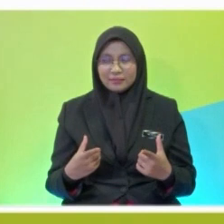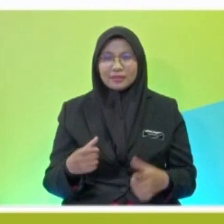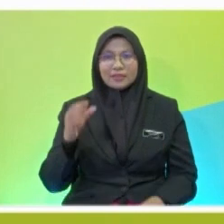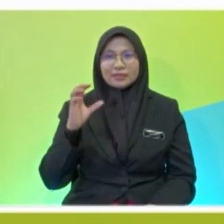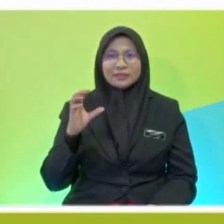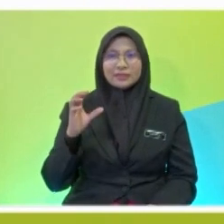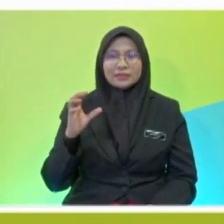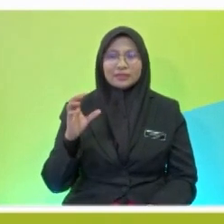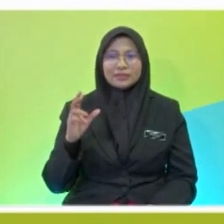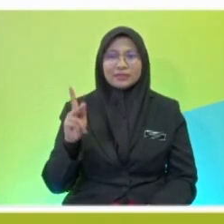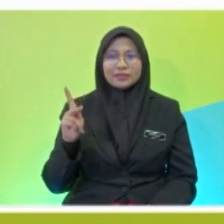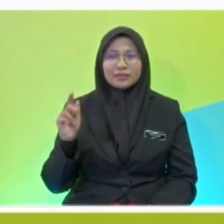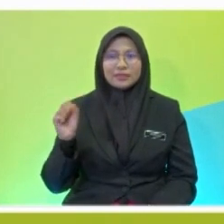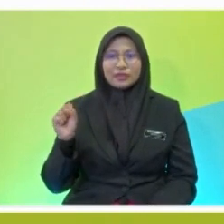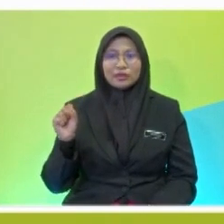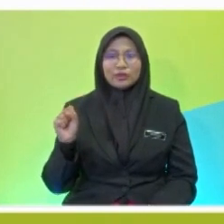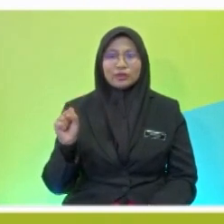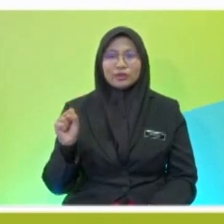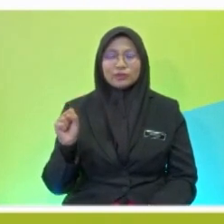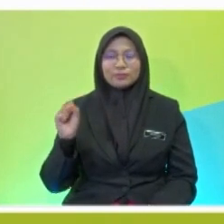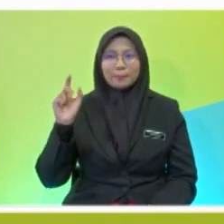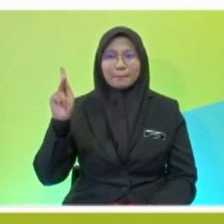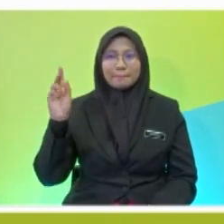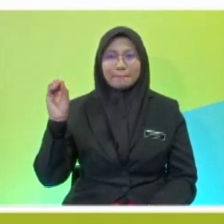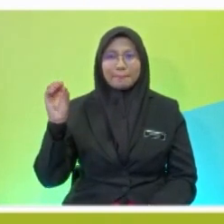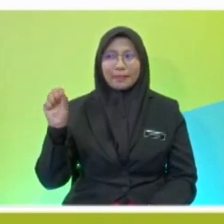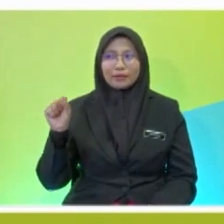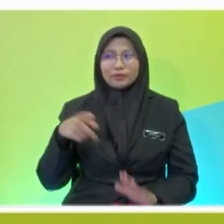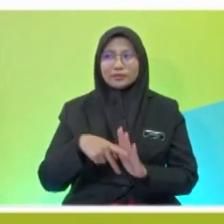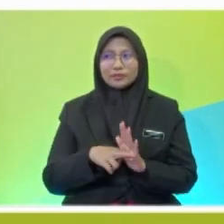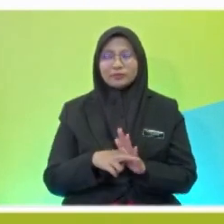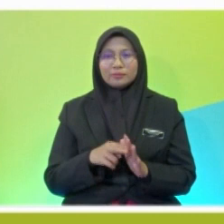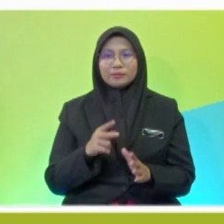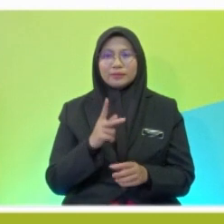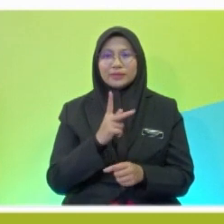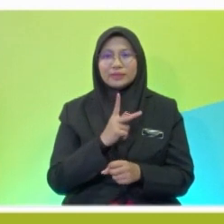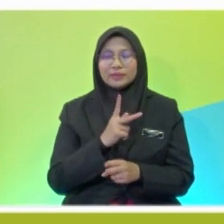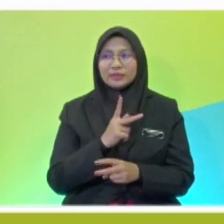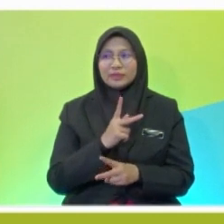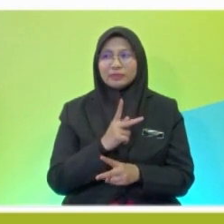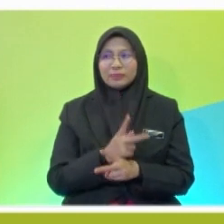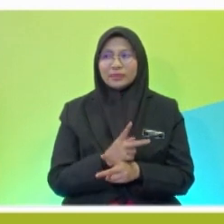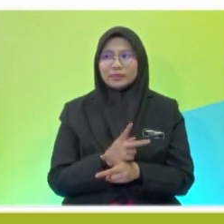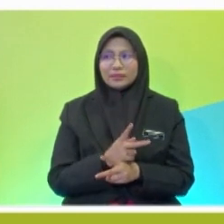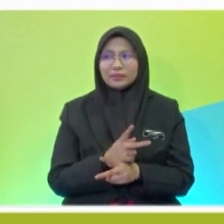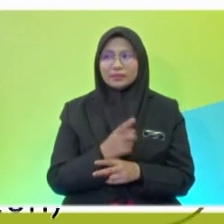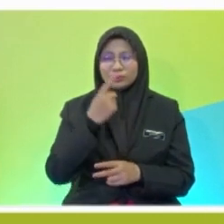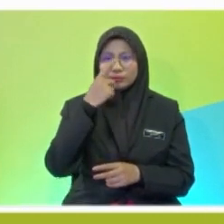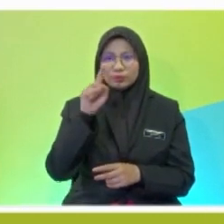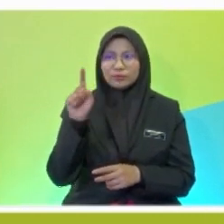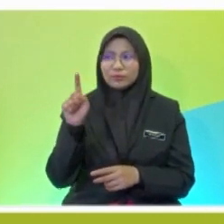20 protus keuntungan diambil oke berapa agaknya cost Prima diambil untuk mencuci gigi